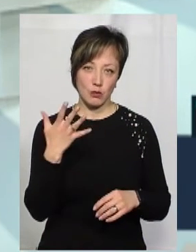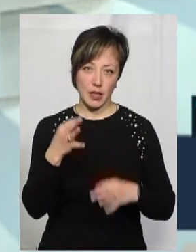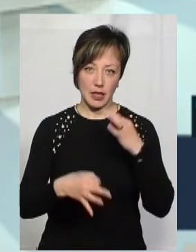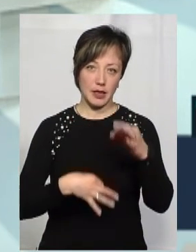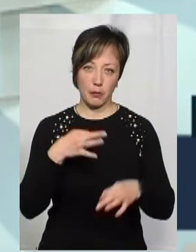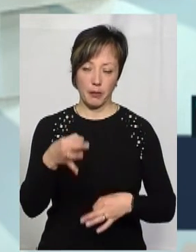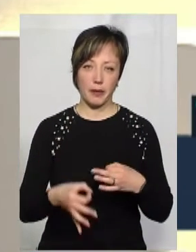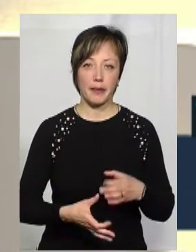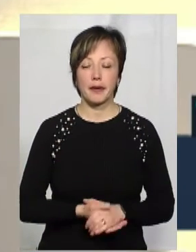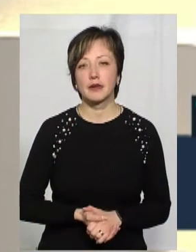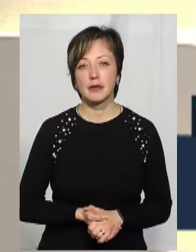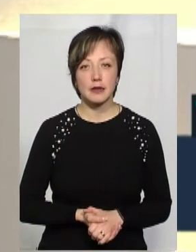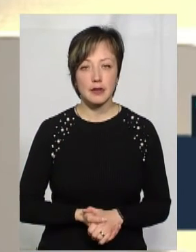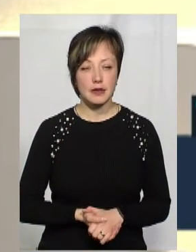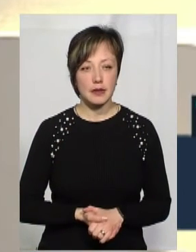45 суток.